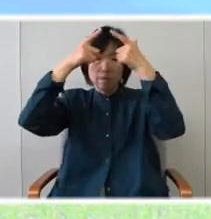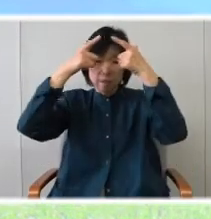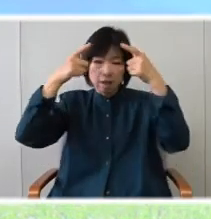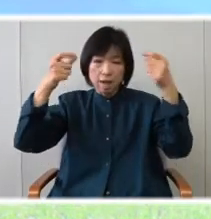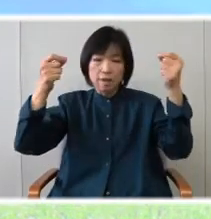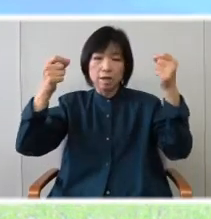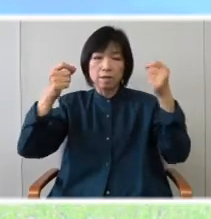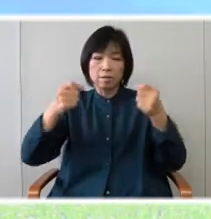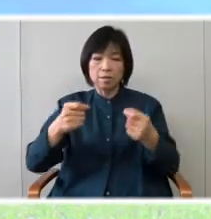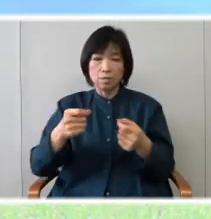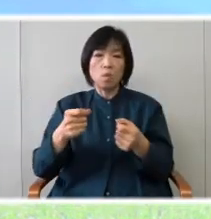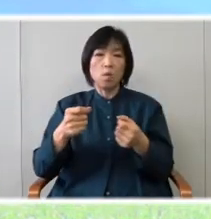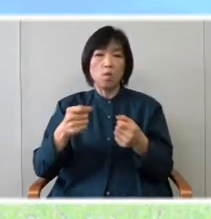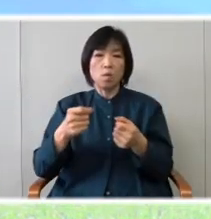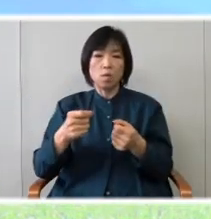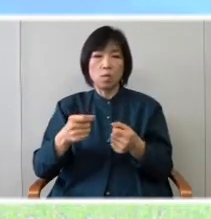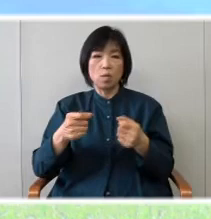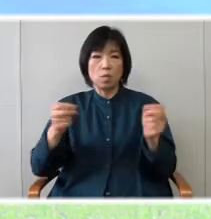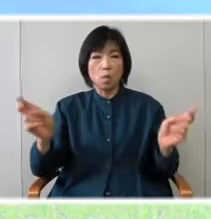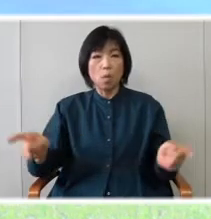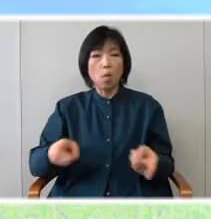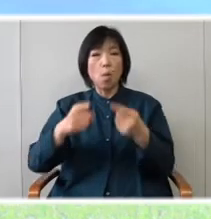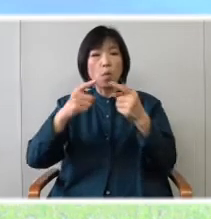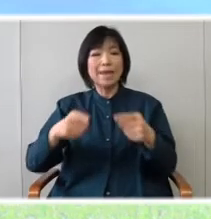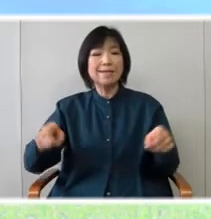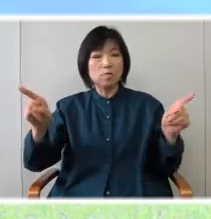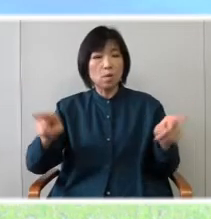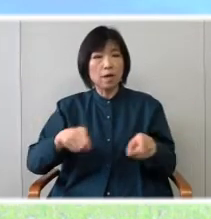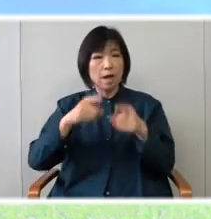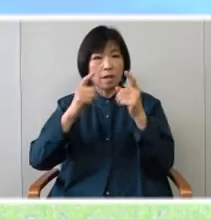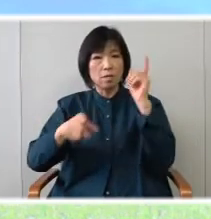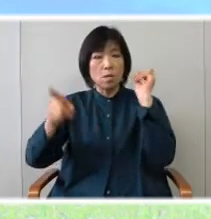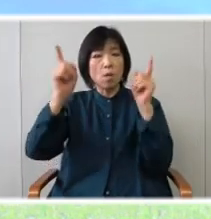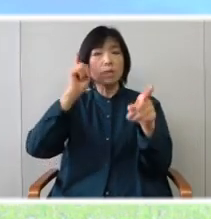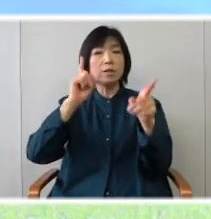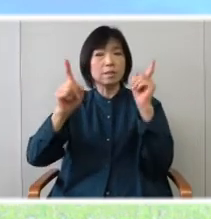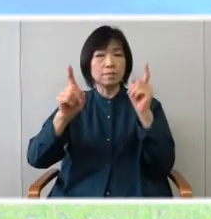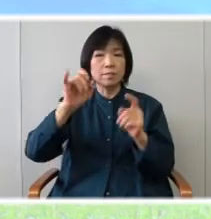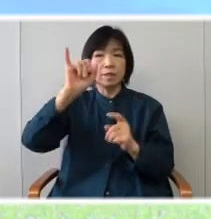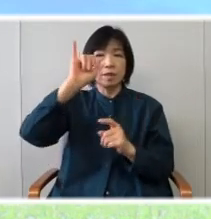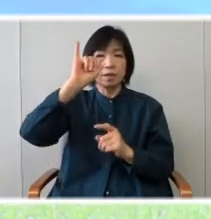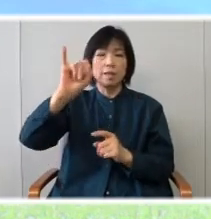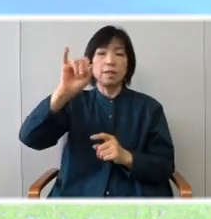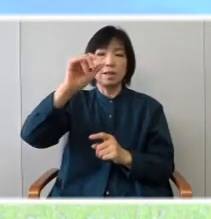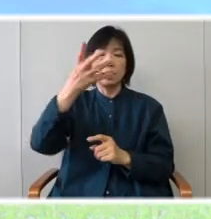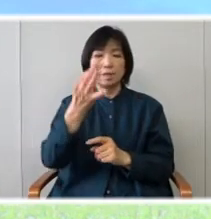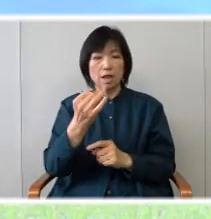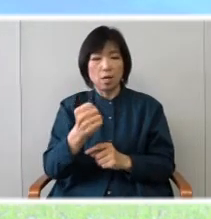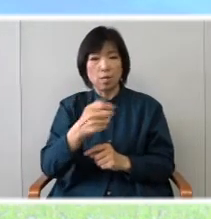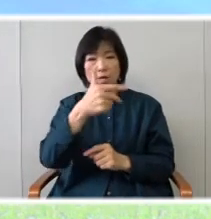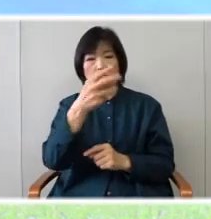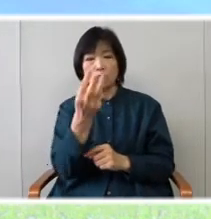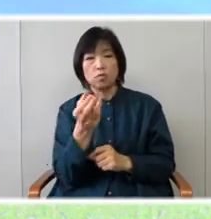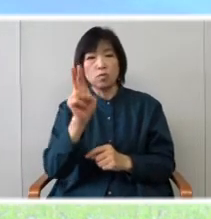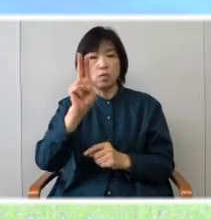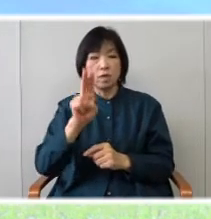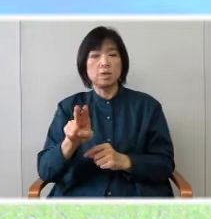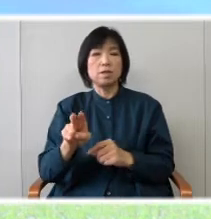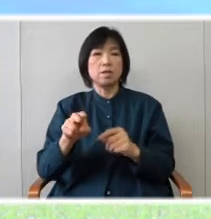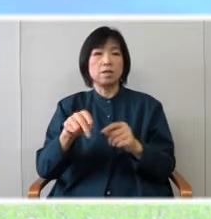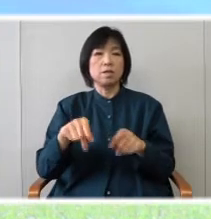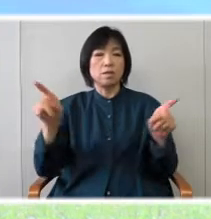ラ、シンフォニーオーケストラの、音楽祭、伊沢修司記念音楽祭が第1